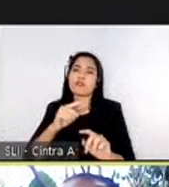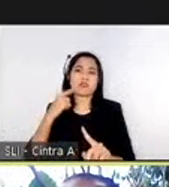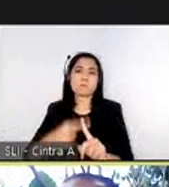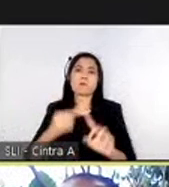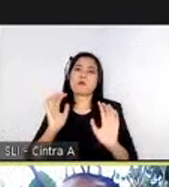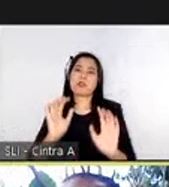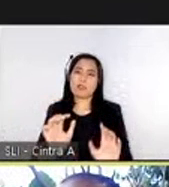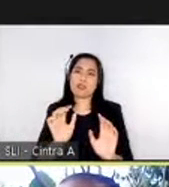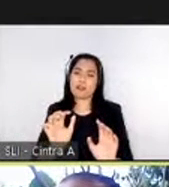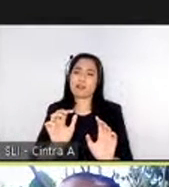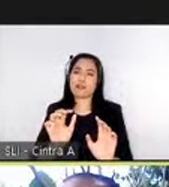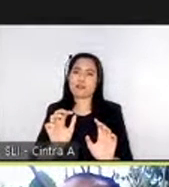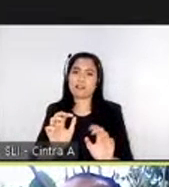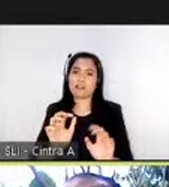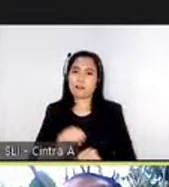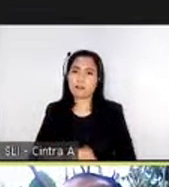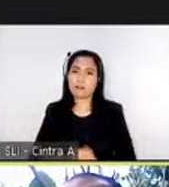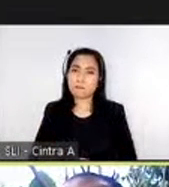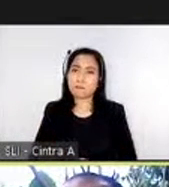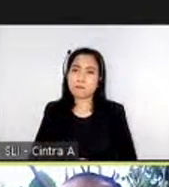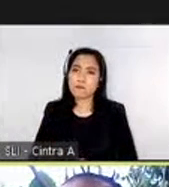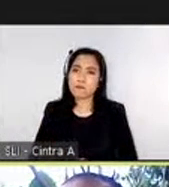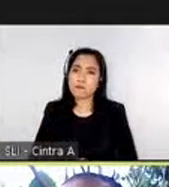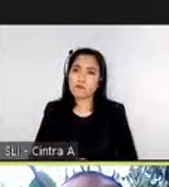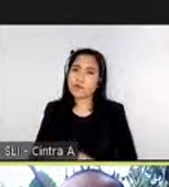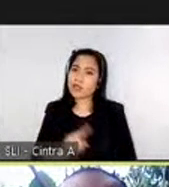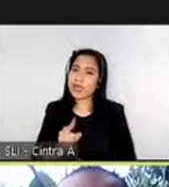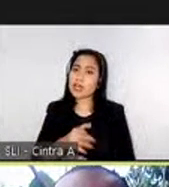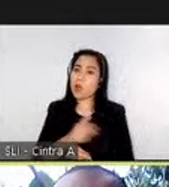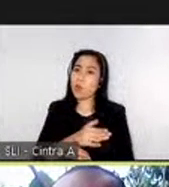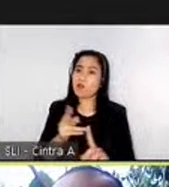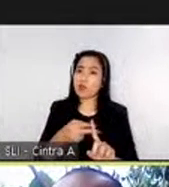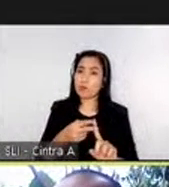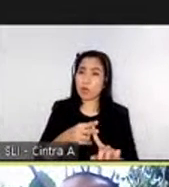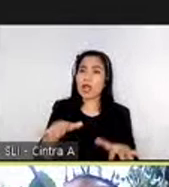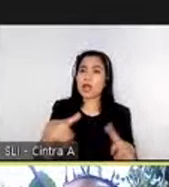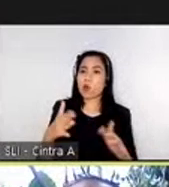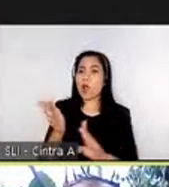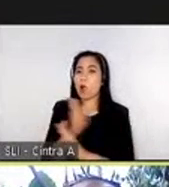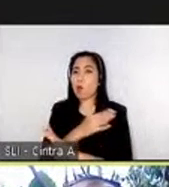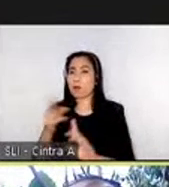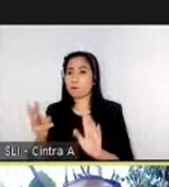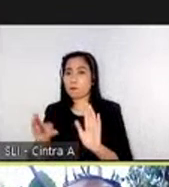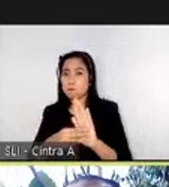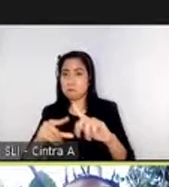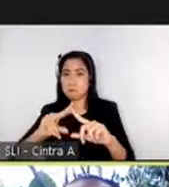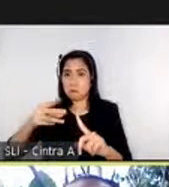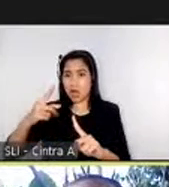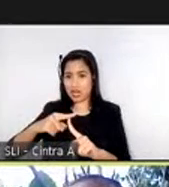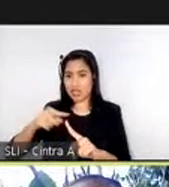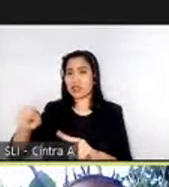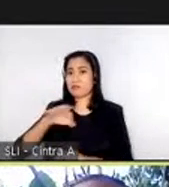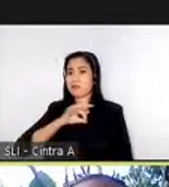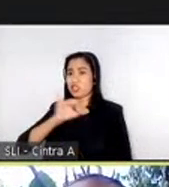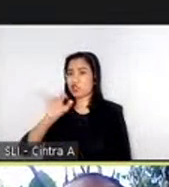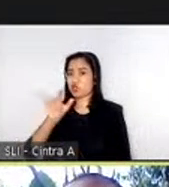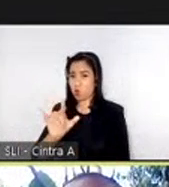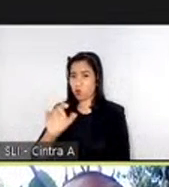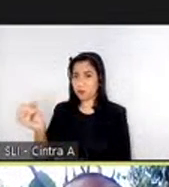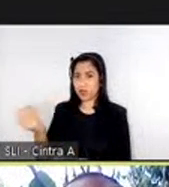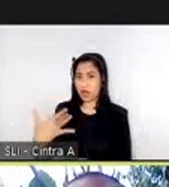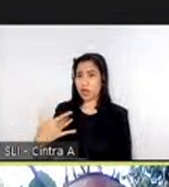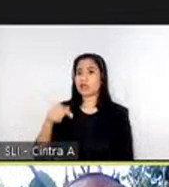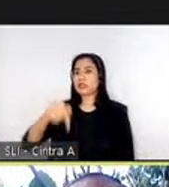Nah dari awal Februari atau awal Maret ketika presiden Jokowi menyatakan ada eh tentang